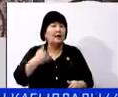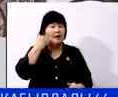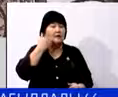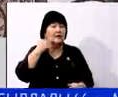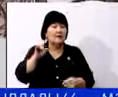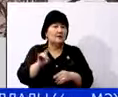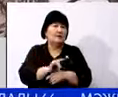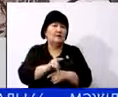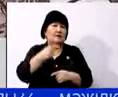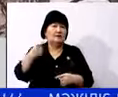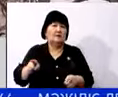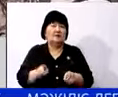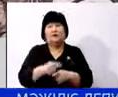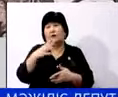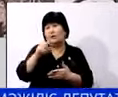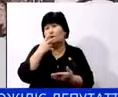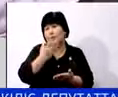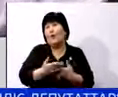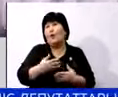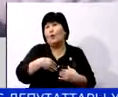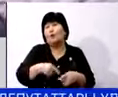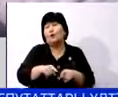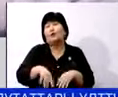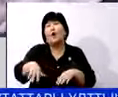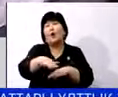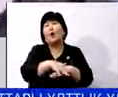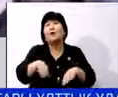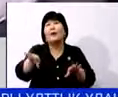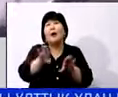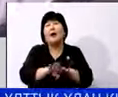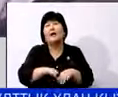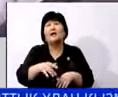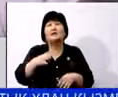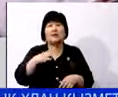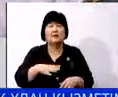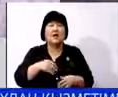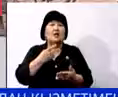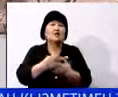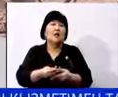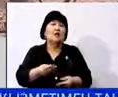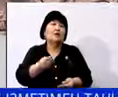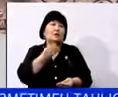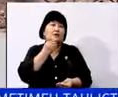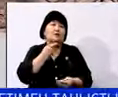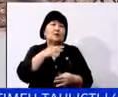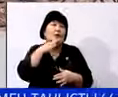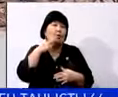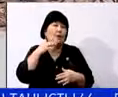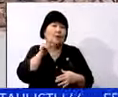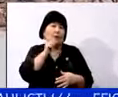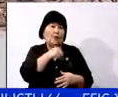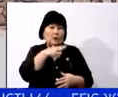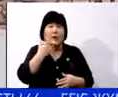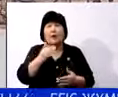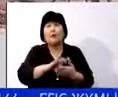жалған намысшылдарға үлгі болса керекті. Өкінішке орай қоғамда айналасына масыл болып, жатып шуды көздейтіндер көбейді. Бұл ретте